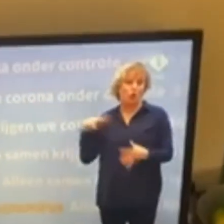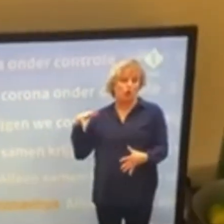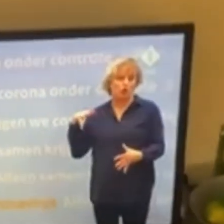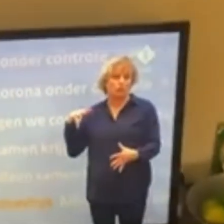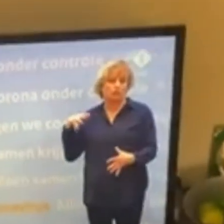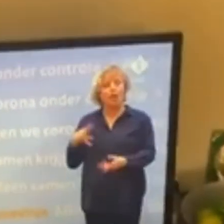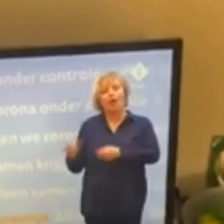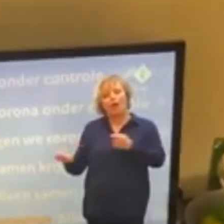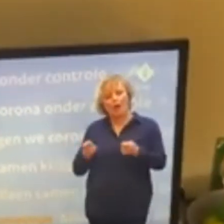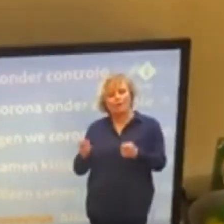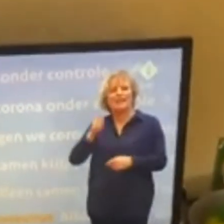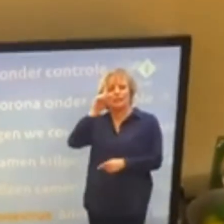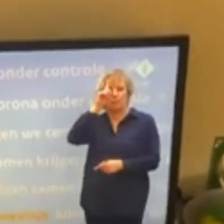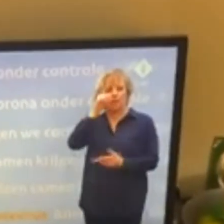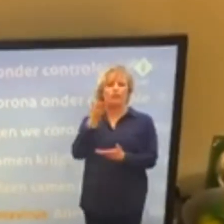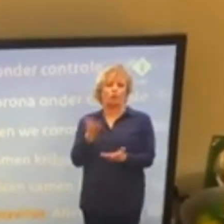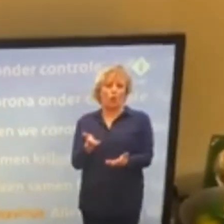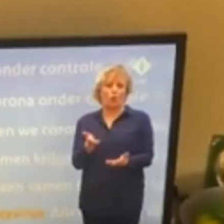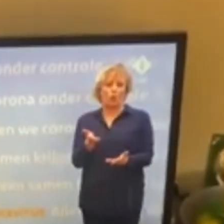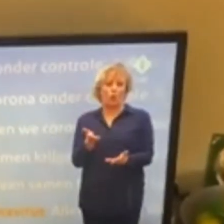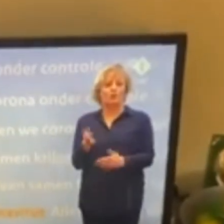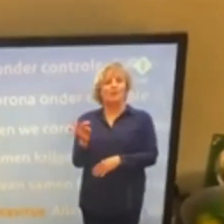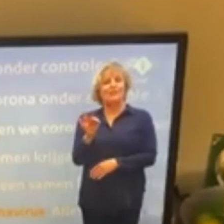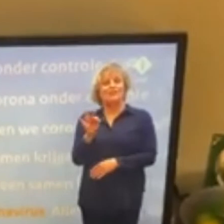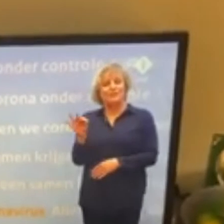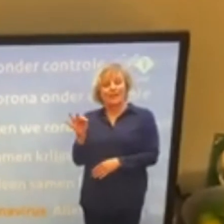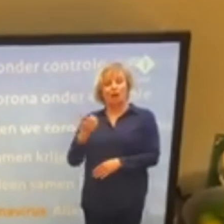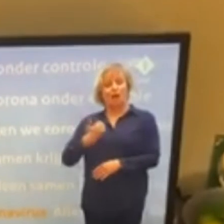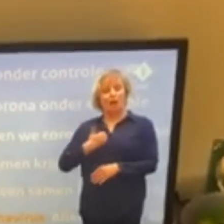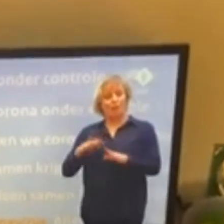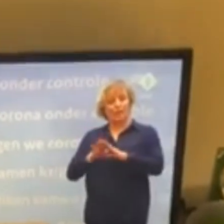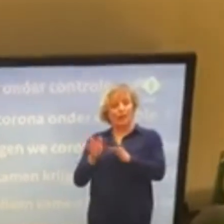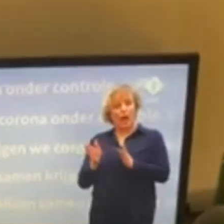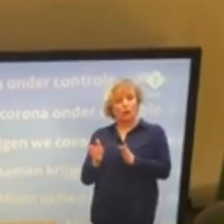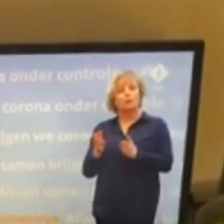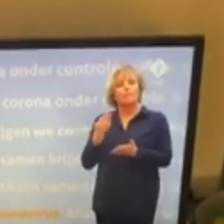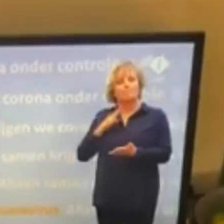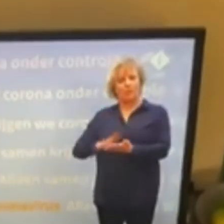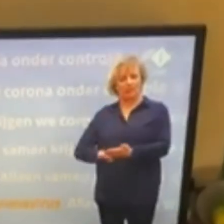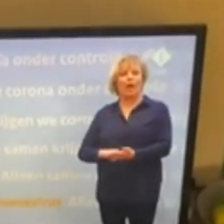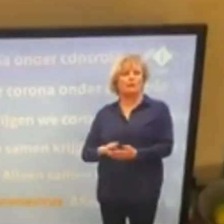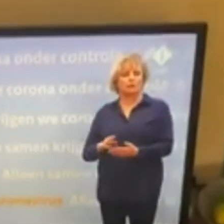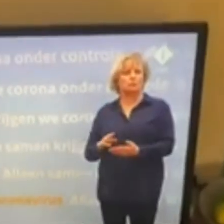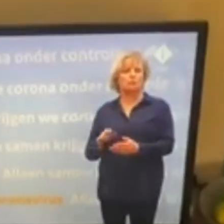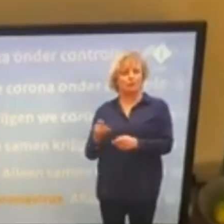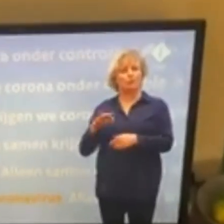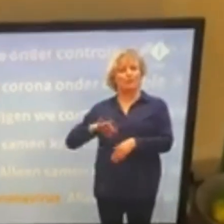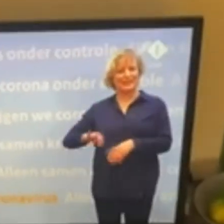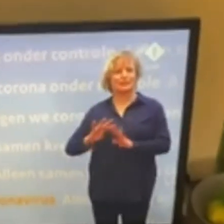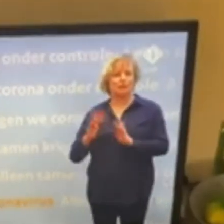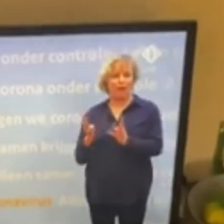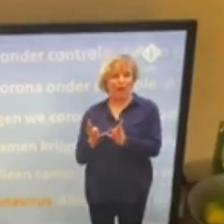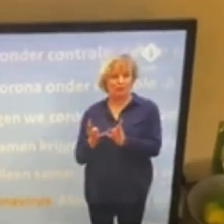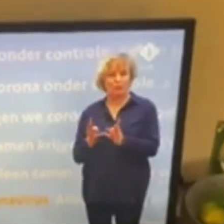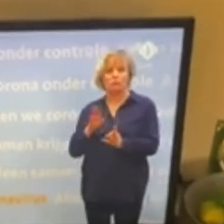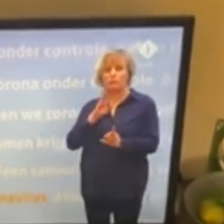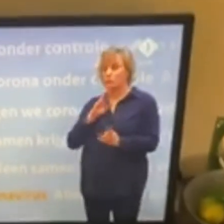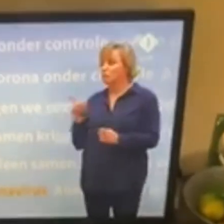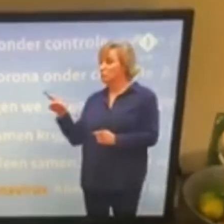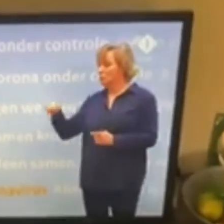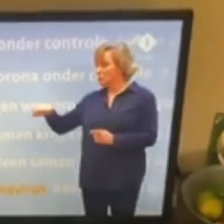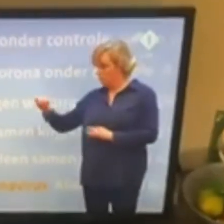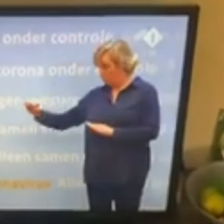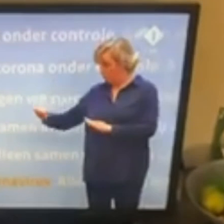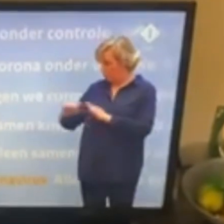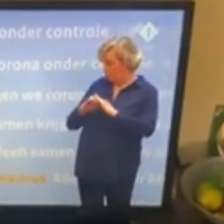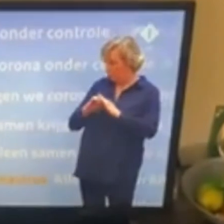van het kabinet. Bert Schappenhuis en ik hebben mandaat gekregen van de ministerraad, als het parlement ja zegt, om dan ook de juridische stappen